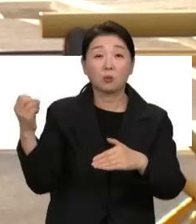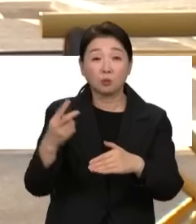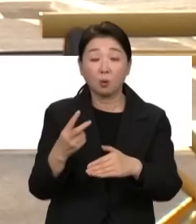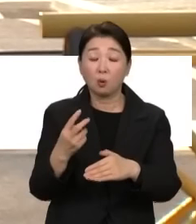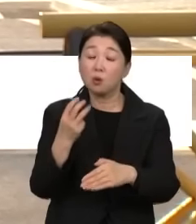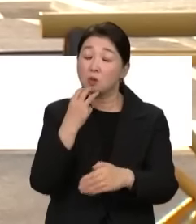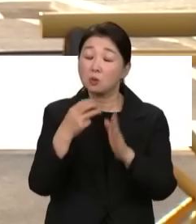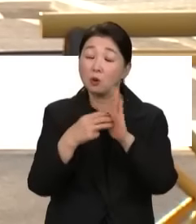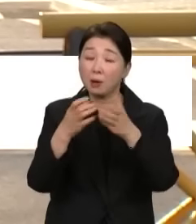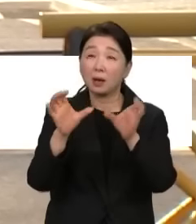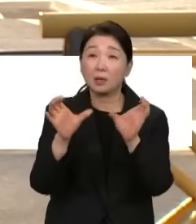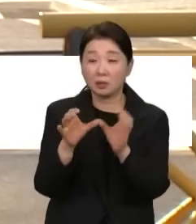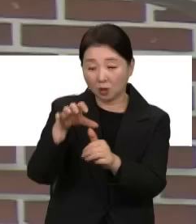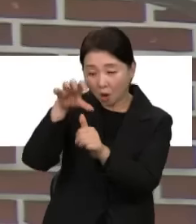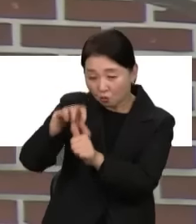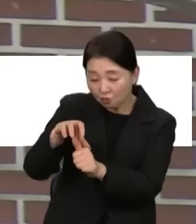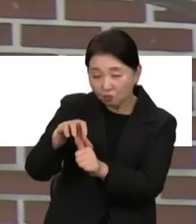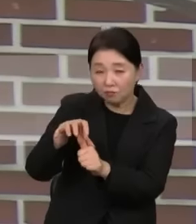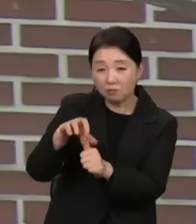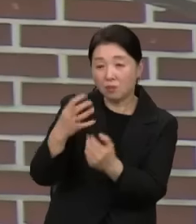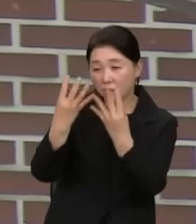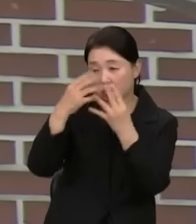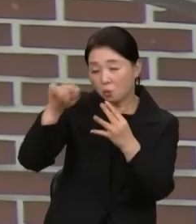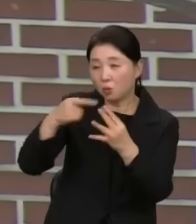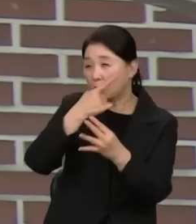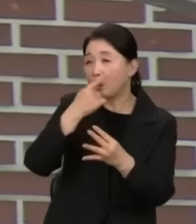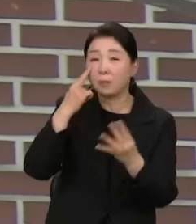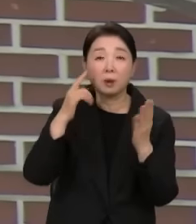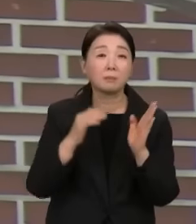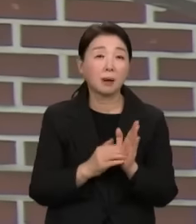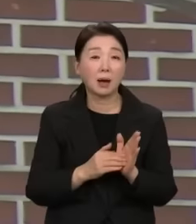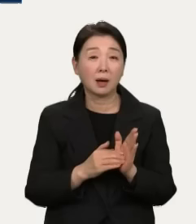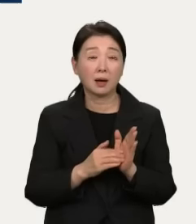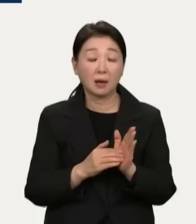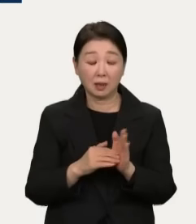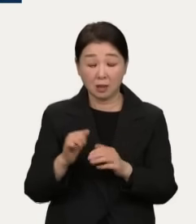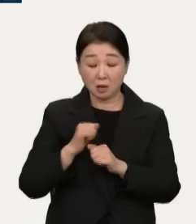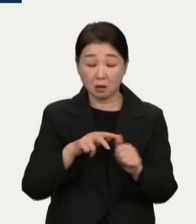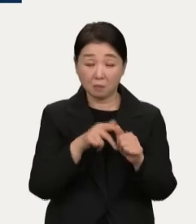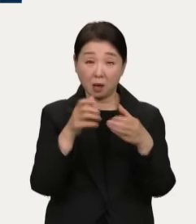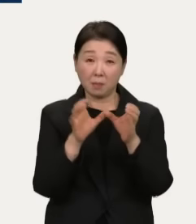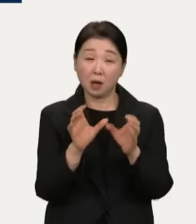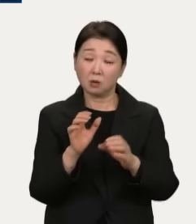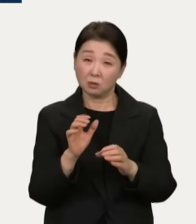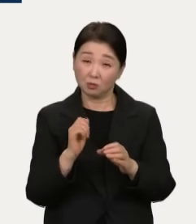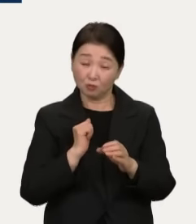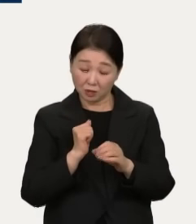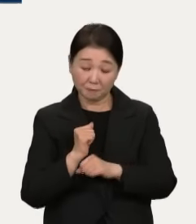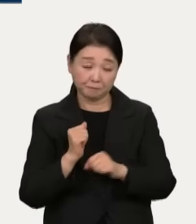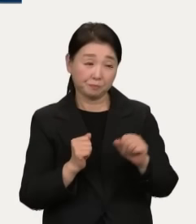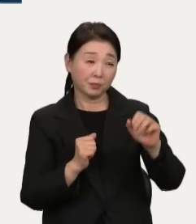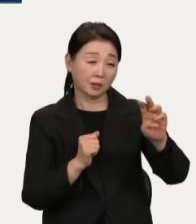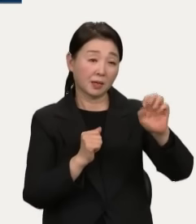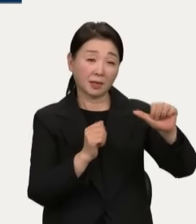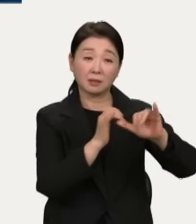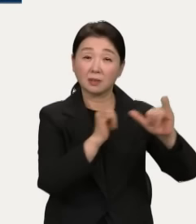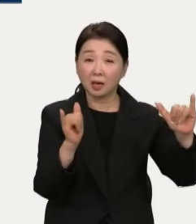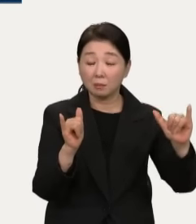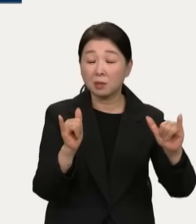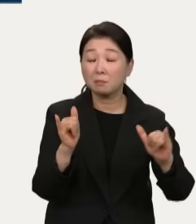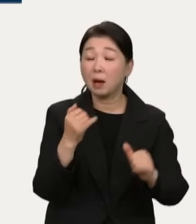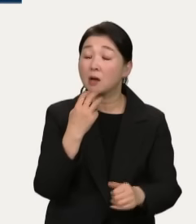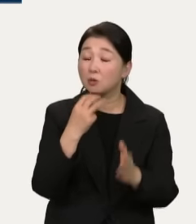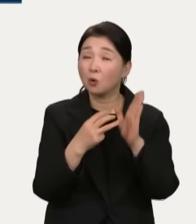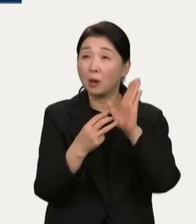경찰단에 구금 시설도 점검한 것으로 확인됐습니다 방사 소속 군인 네다섯 명이 수방사 군사 경찰단에